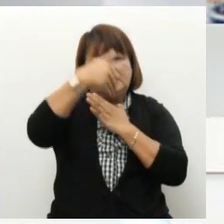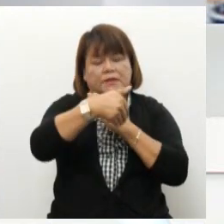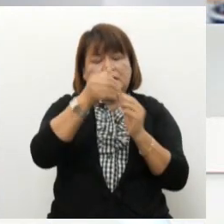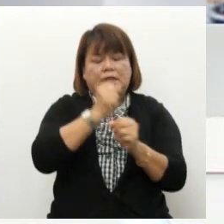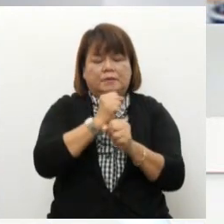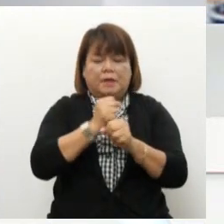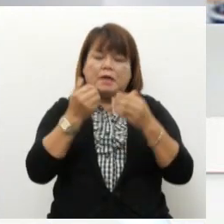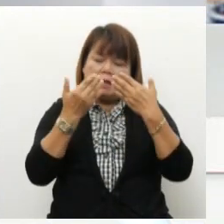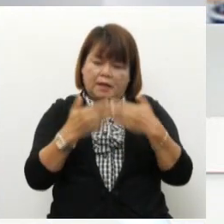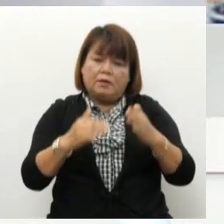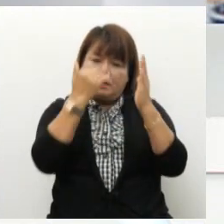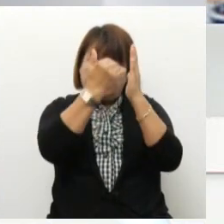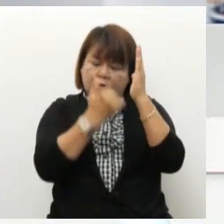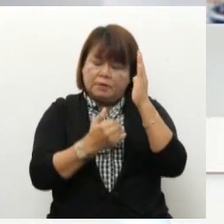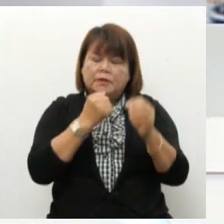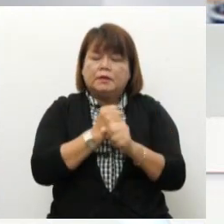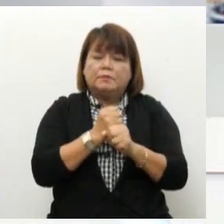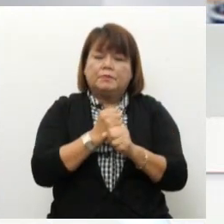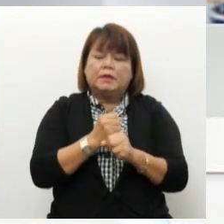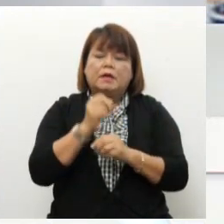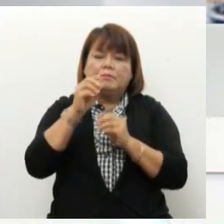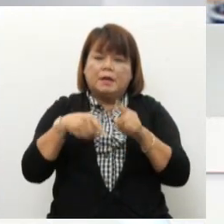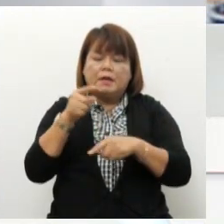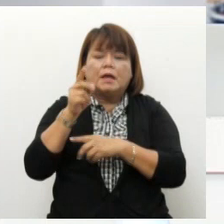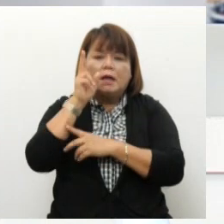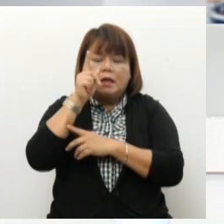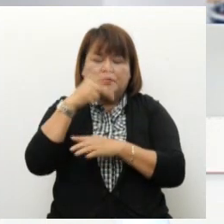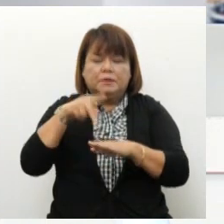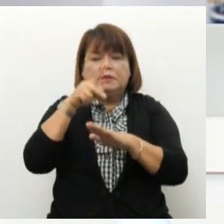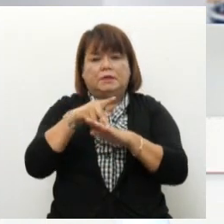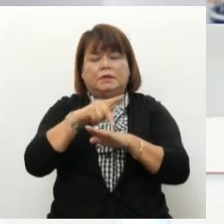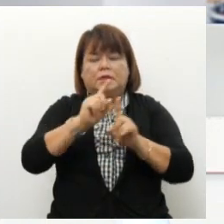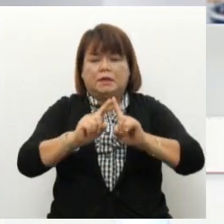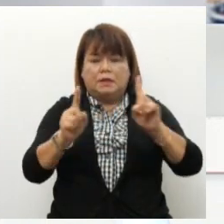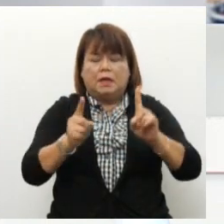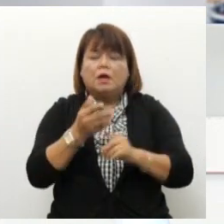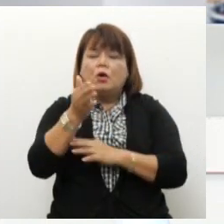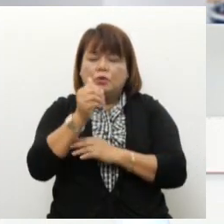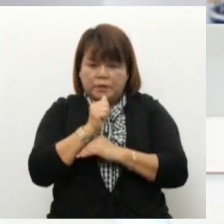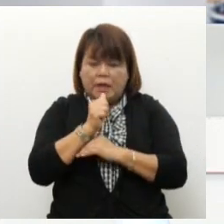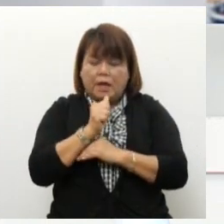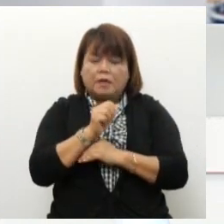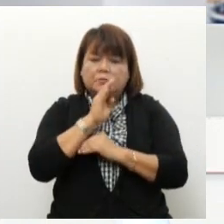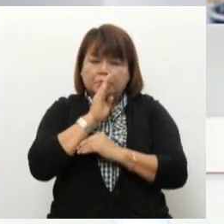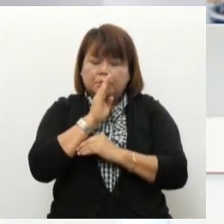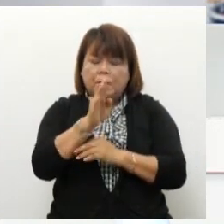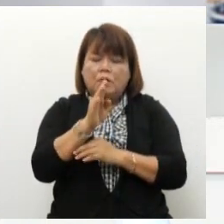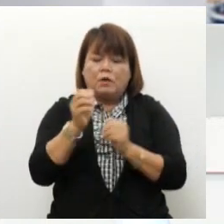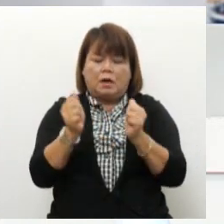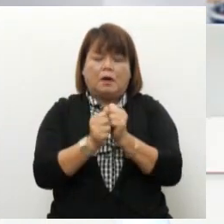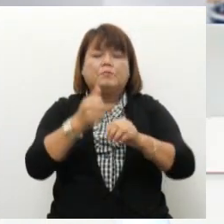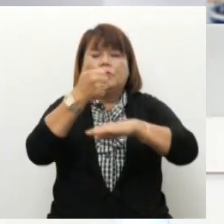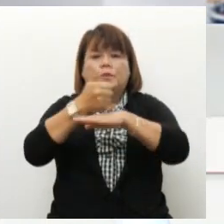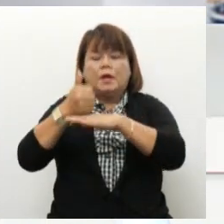วมไปถึงขั้นตอนปฏิบัติไปยังเขตพื้นที่ต่างๆก็ขออนุญาตสื่อสารกับท่านผู้บริหารหรือคุ